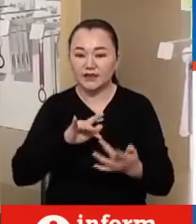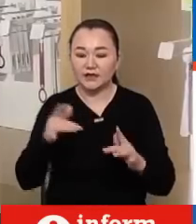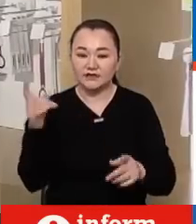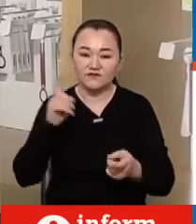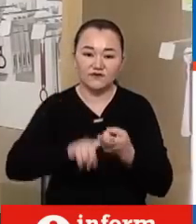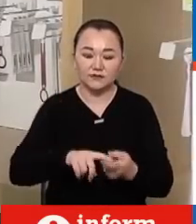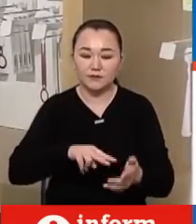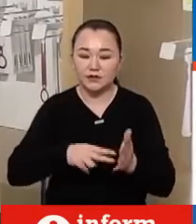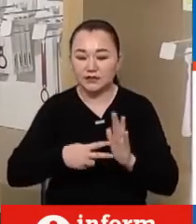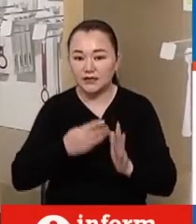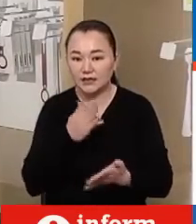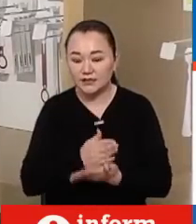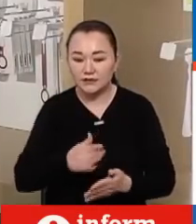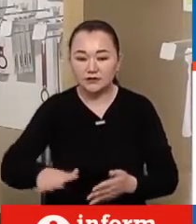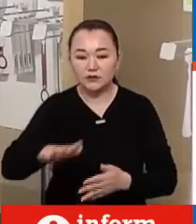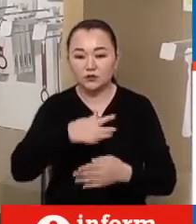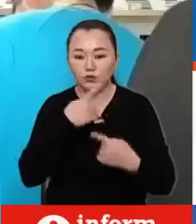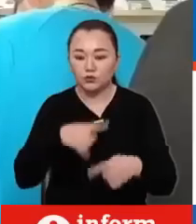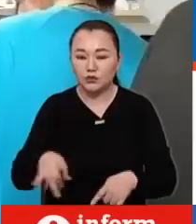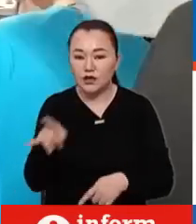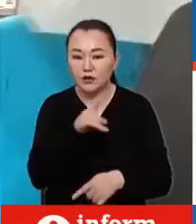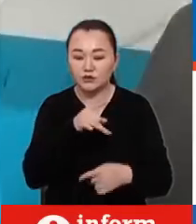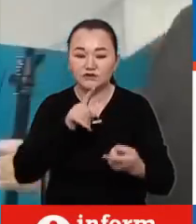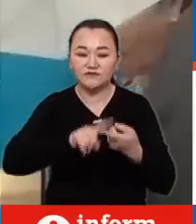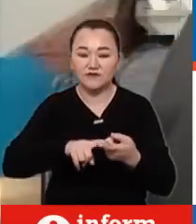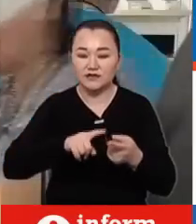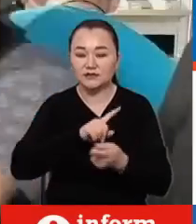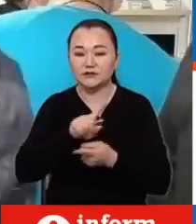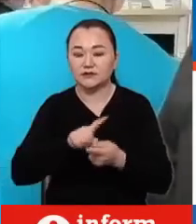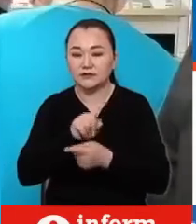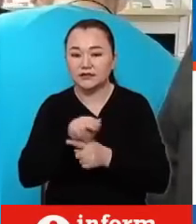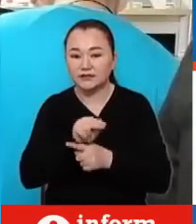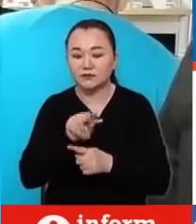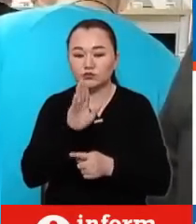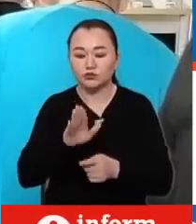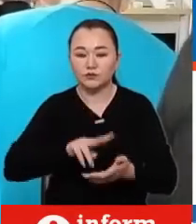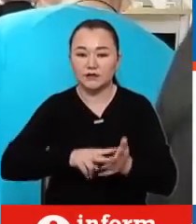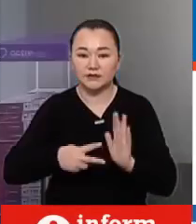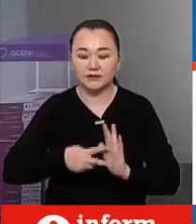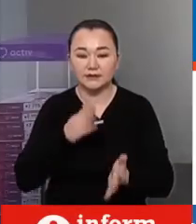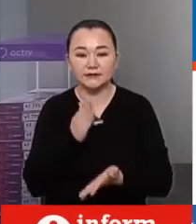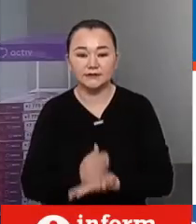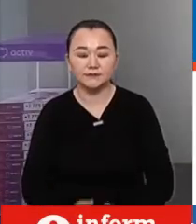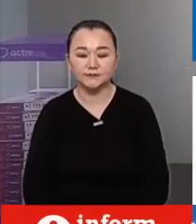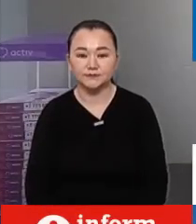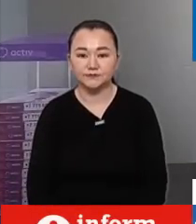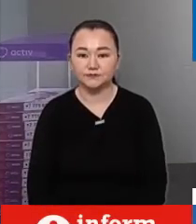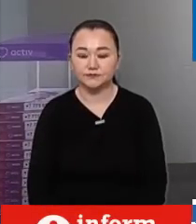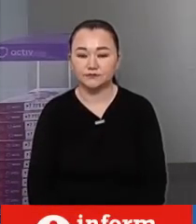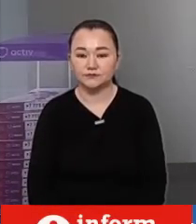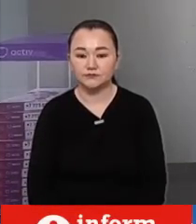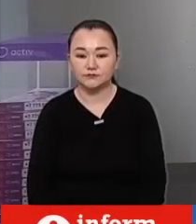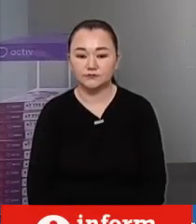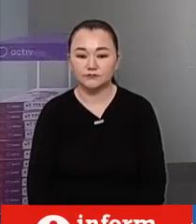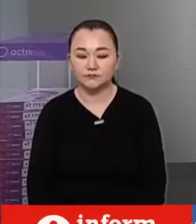қосуды жоспарлап отыр. Ал өңірдегі басқа аудандардағы желіні де модернизация жасау жоспарда бар екен. Махаббат Нұржанқызы, Информ бюро,